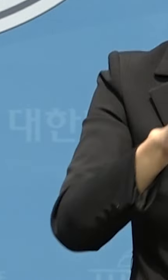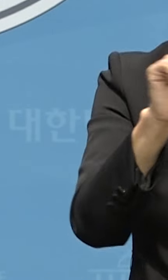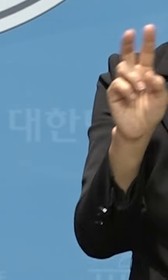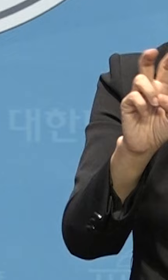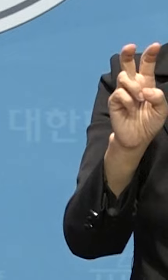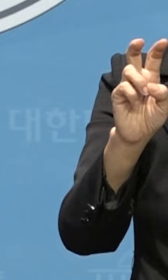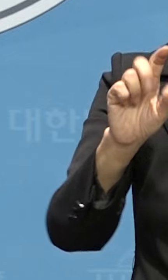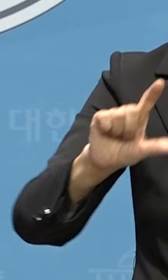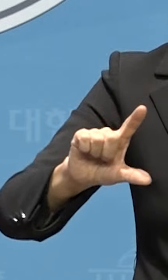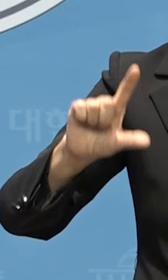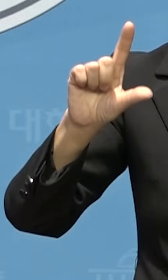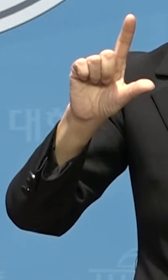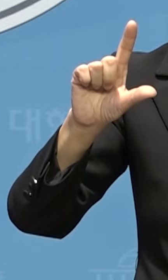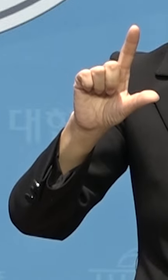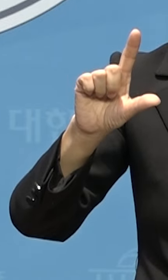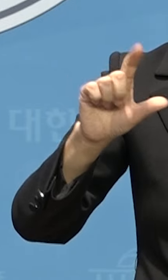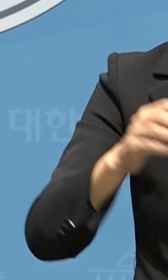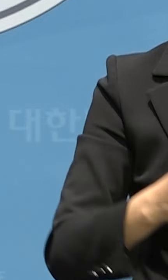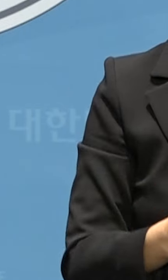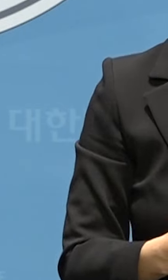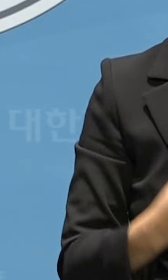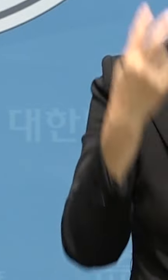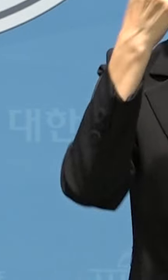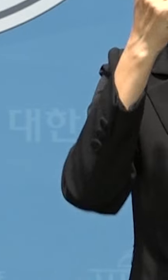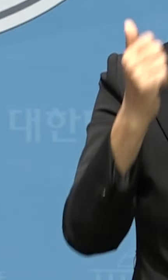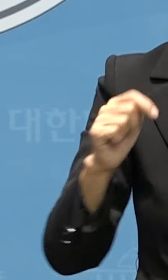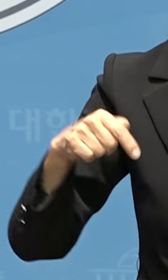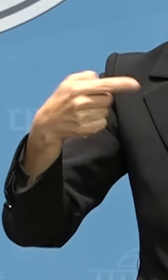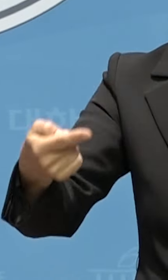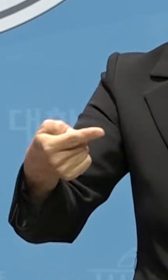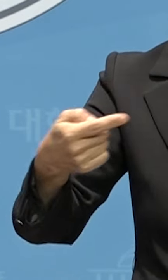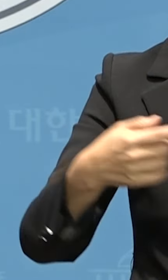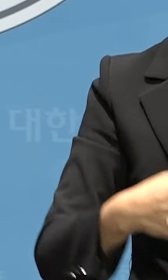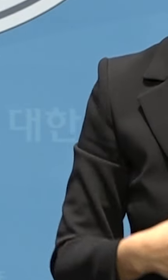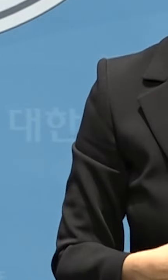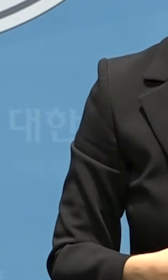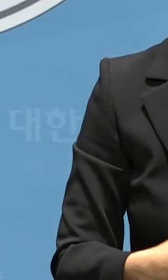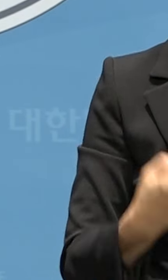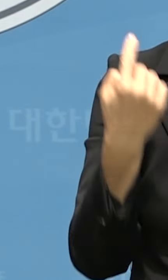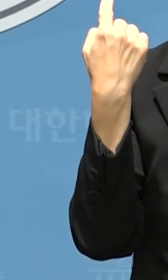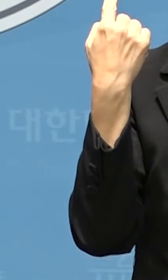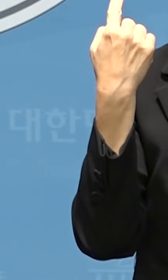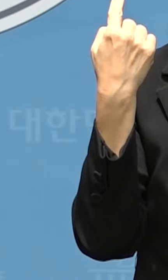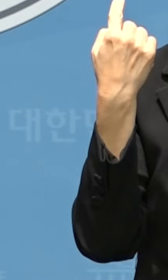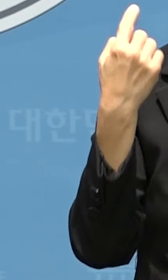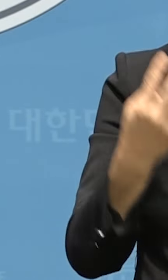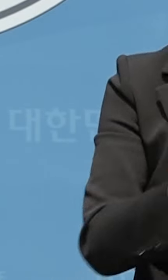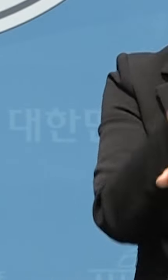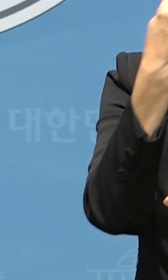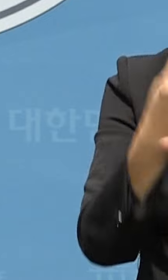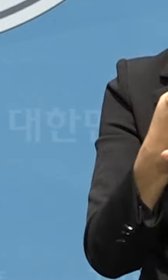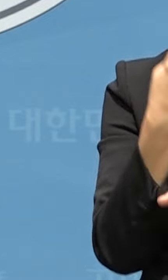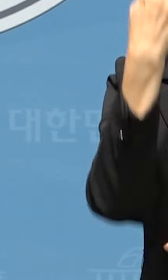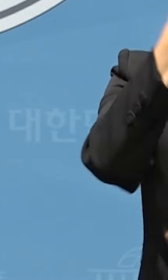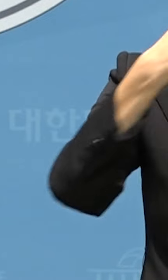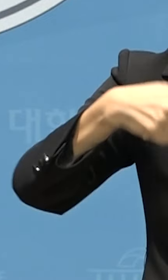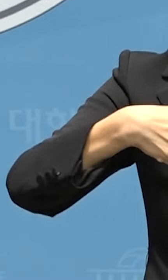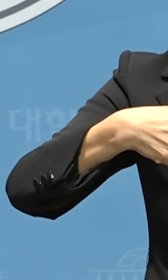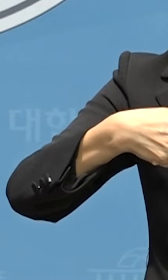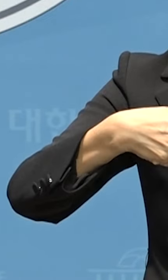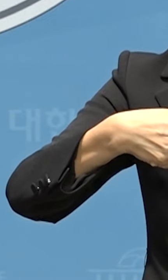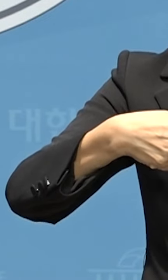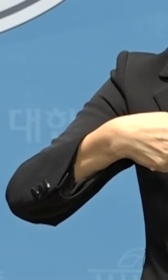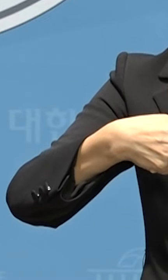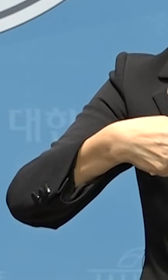20일 검찰에 출석했습니다. 어제는 약 2시간가량 조사를 받았습니다.